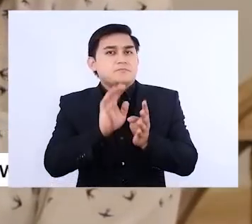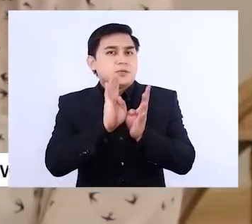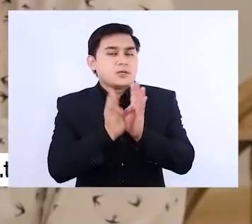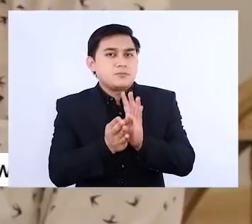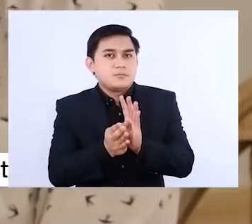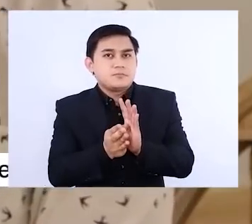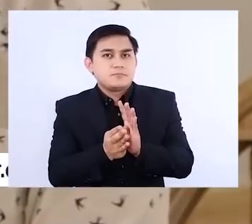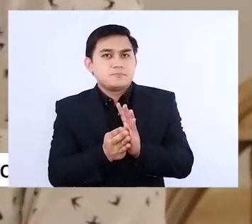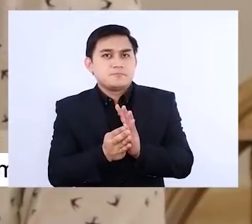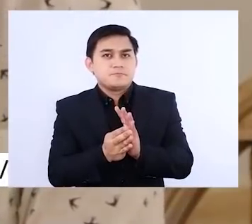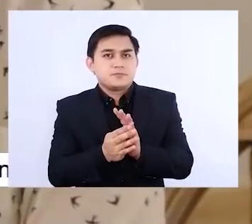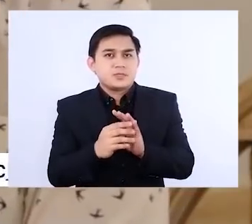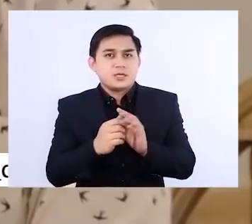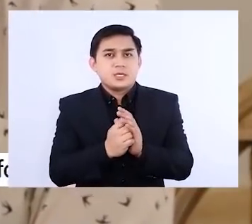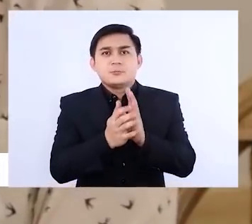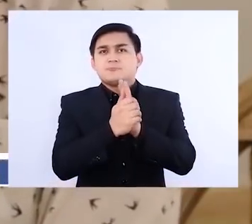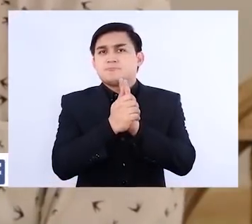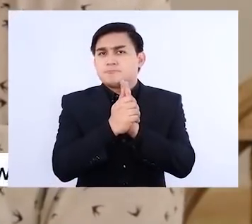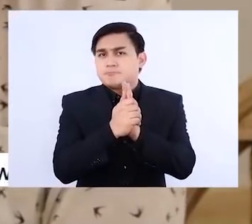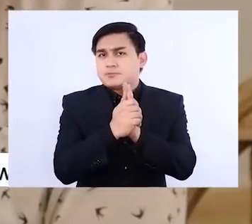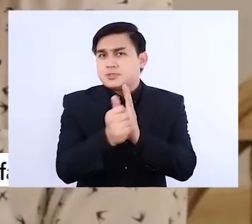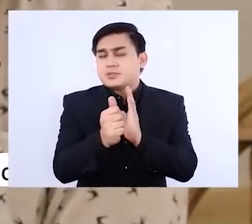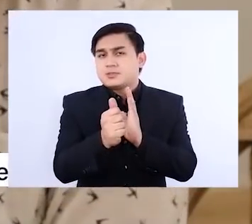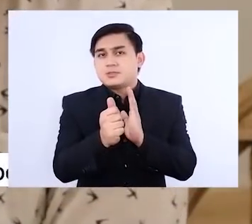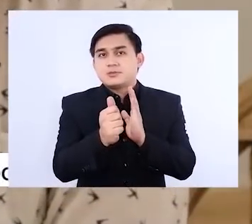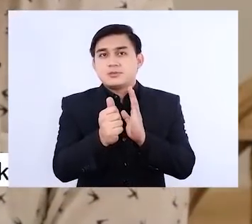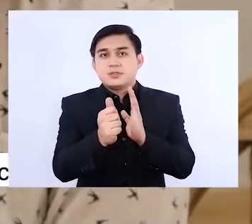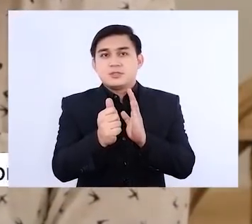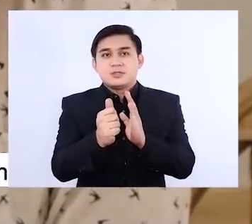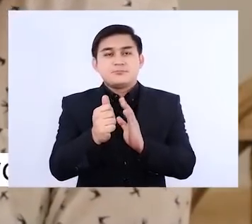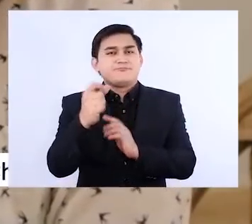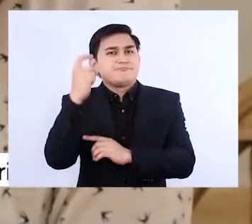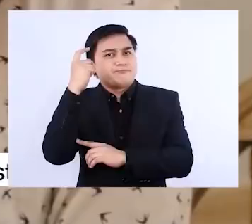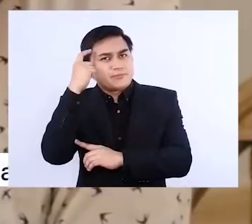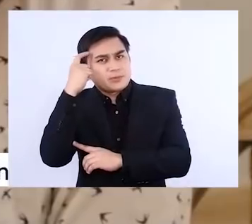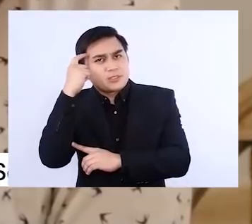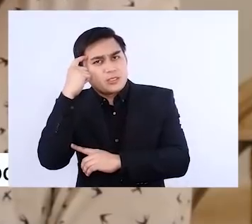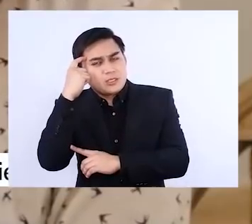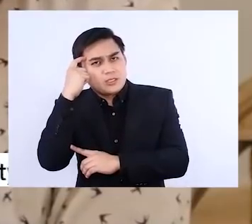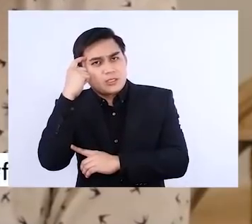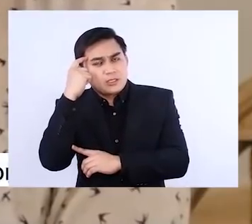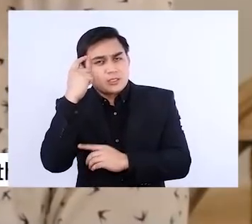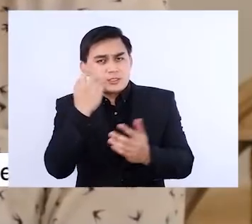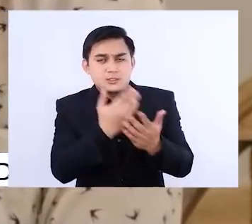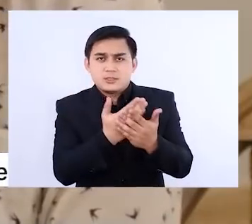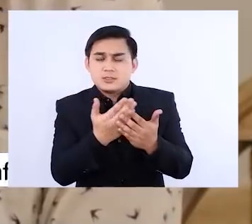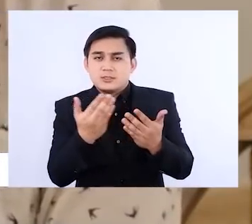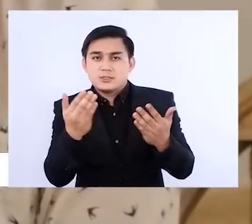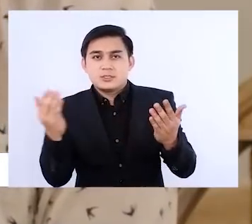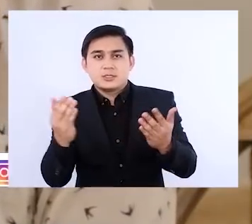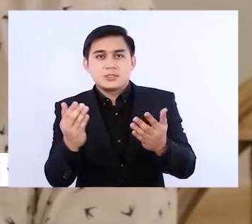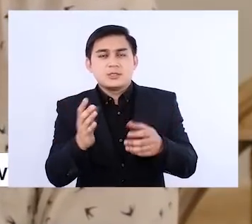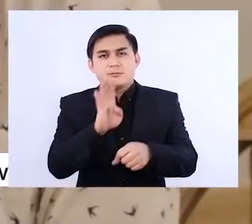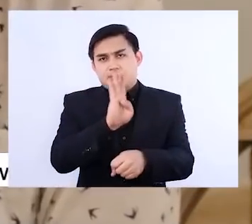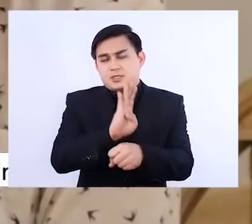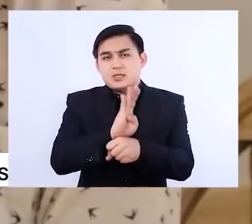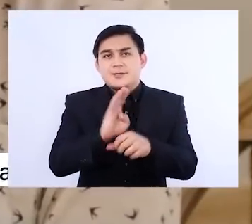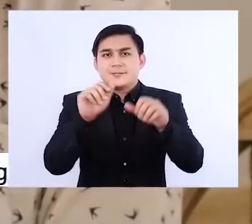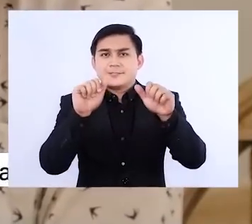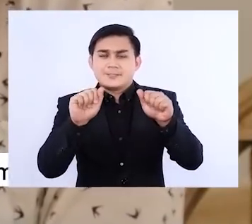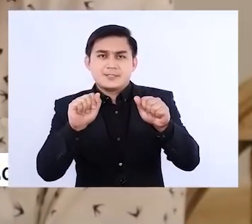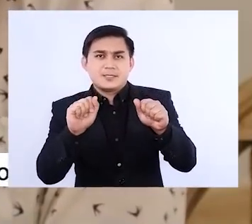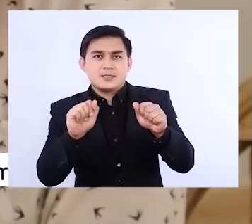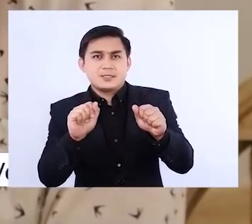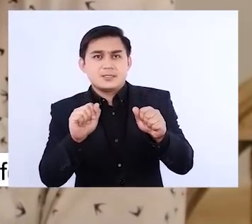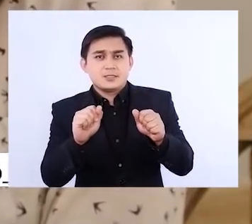maging maparaan, no? Para makaisip ng mga bagay or mga negosyo na pwedeng